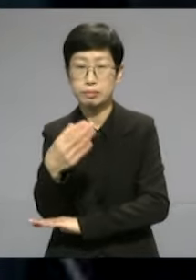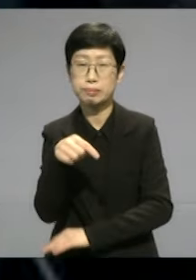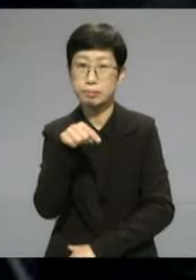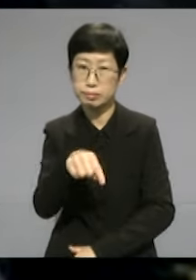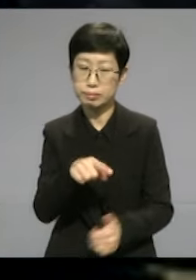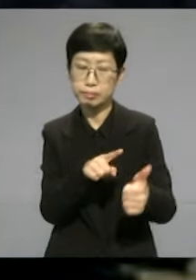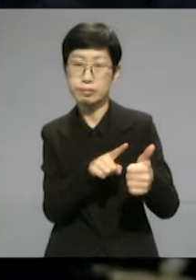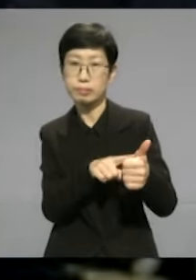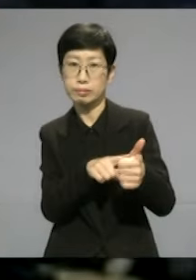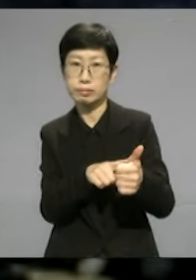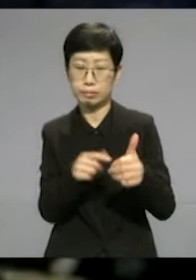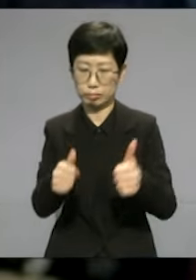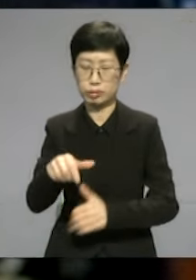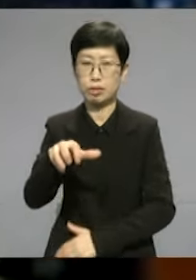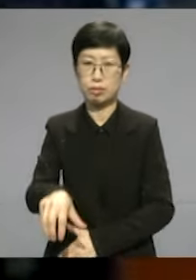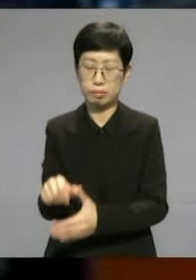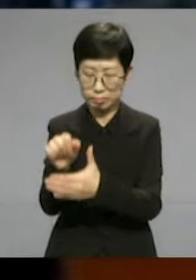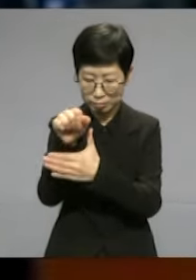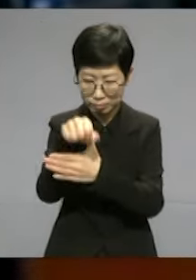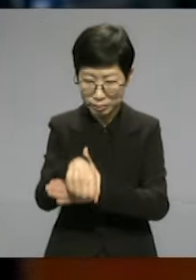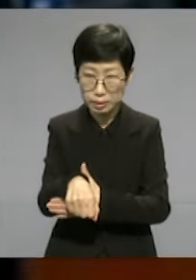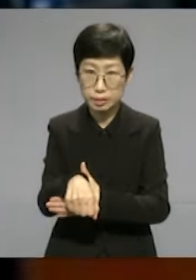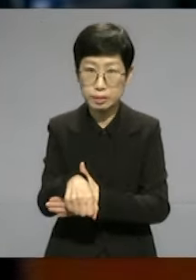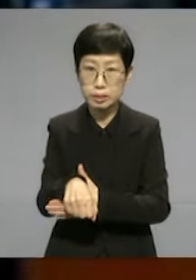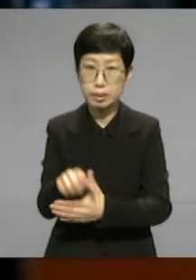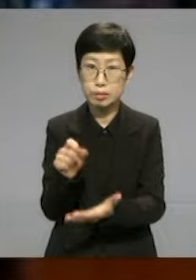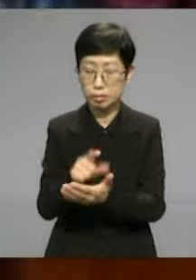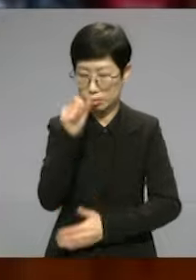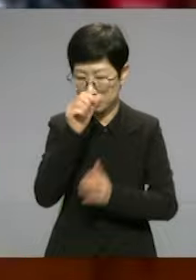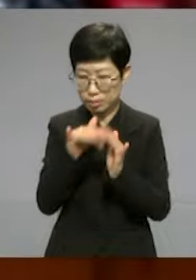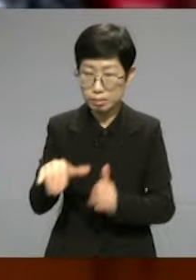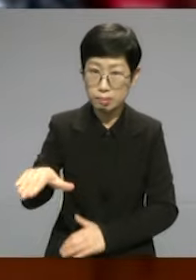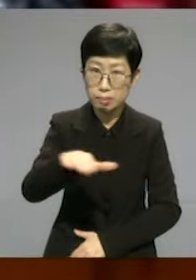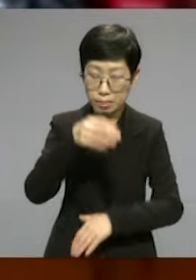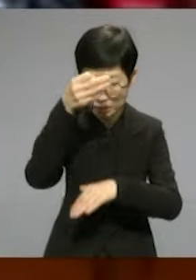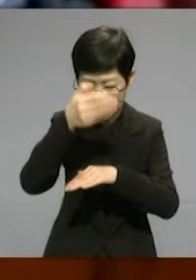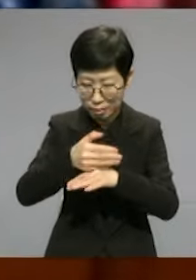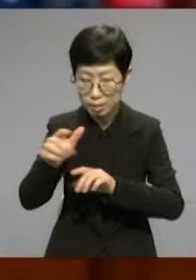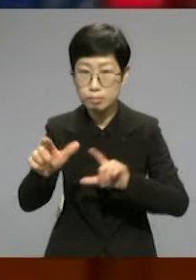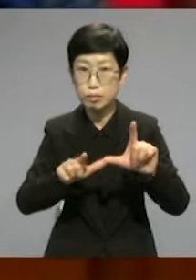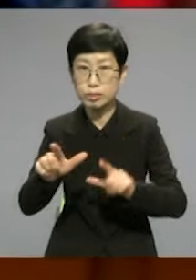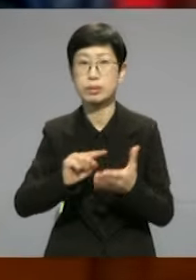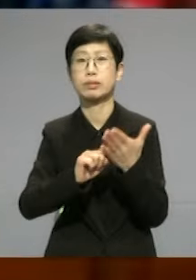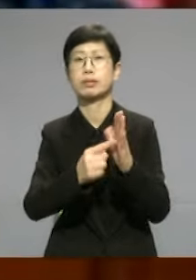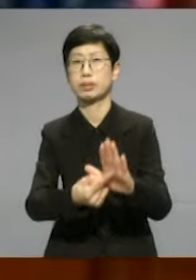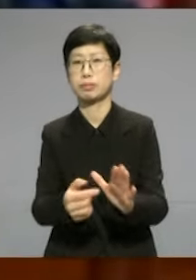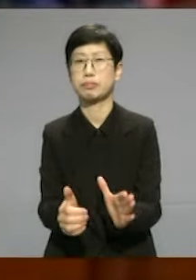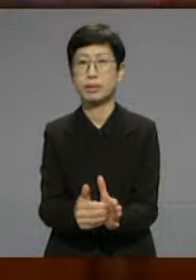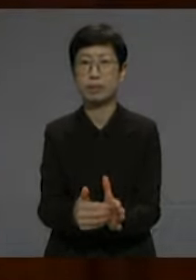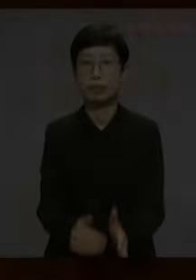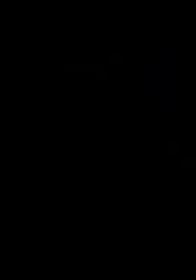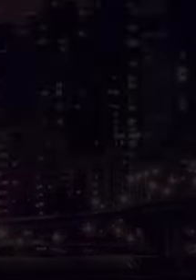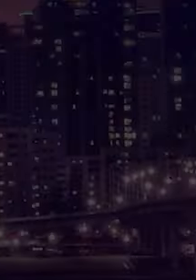천전 주석이 법정에서 고개를 속이고 축구 팬들에게 사고하는 장면을 내보내기도